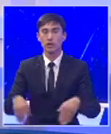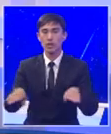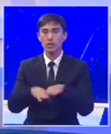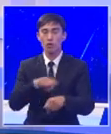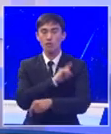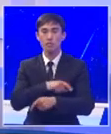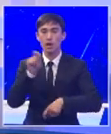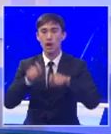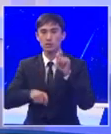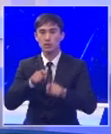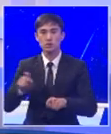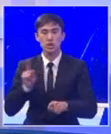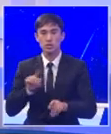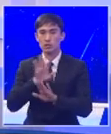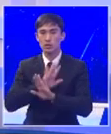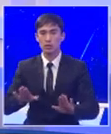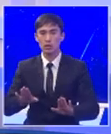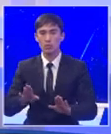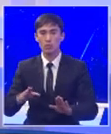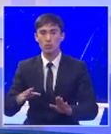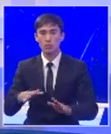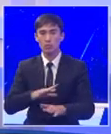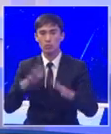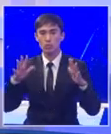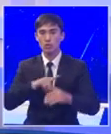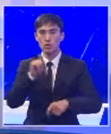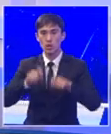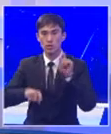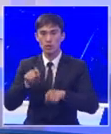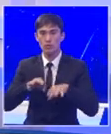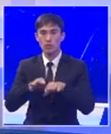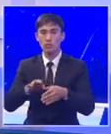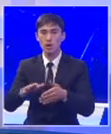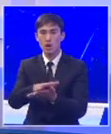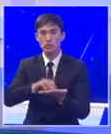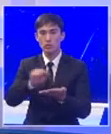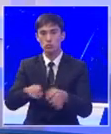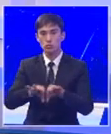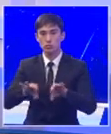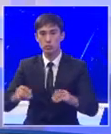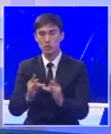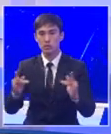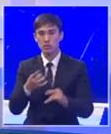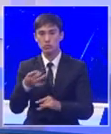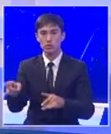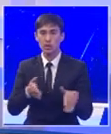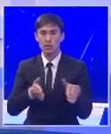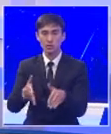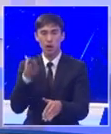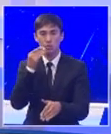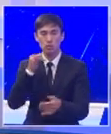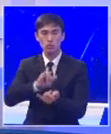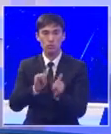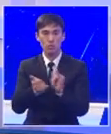Такого от обильных осадков не ожидал никто. Бурные дождевые воды размыли трубчатые мосты на республиканской трассе